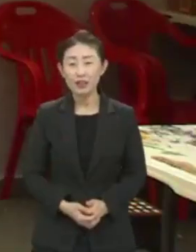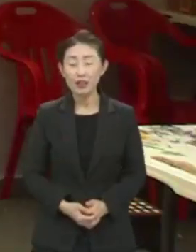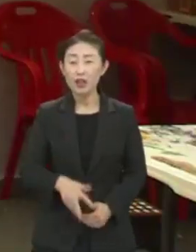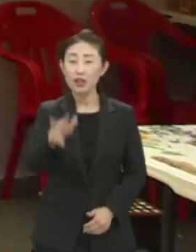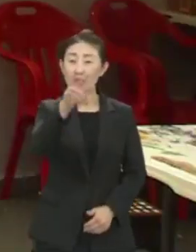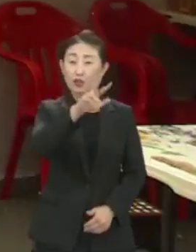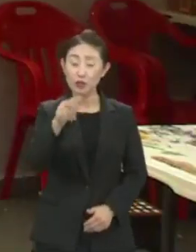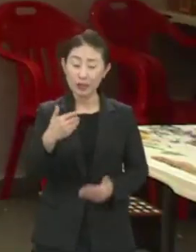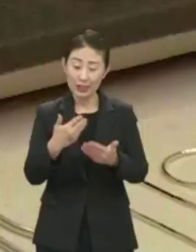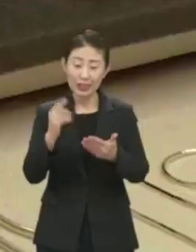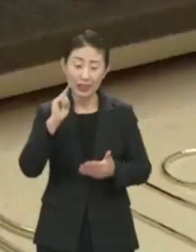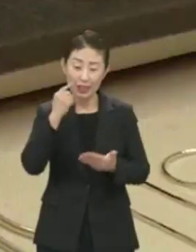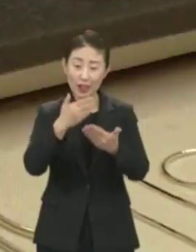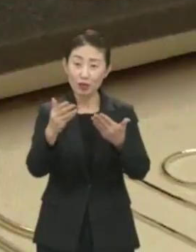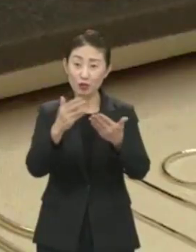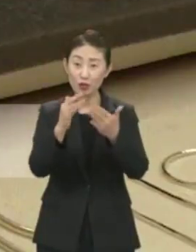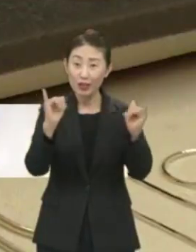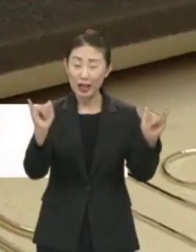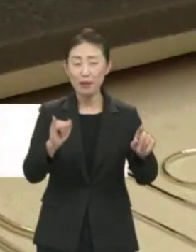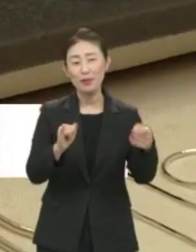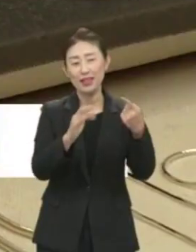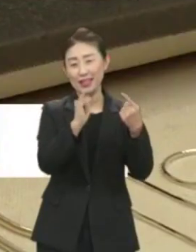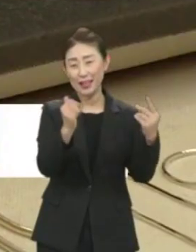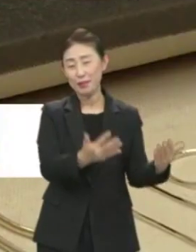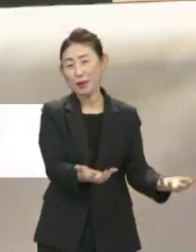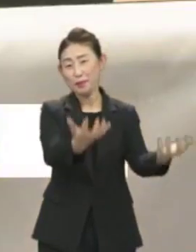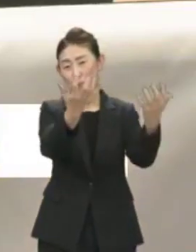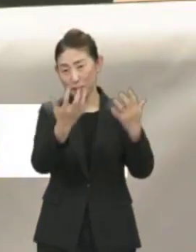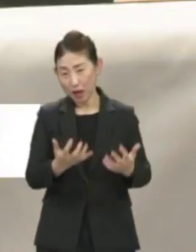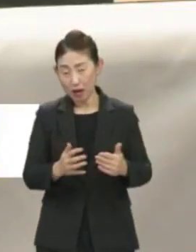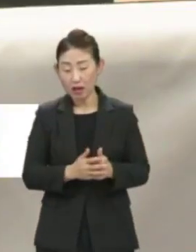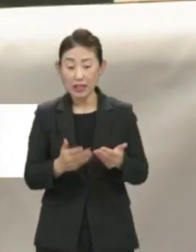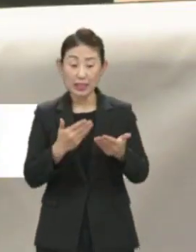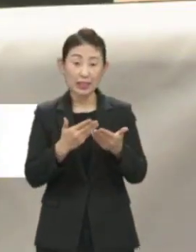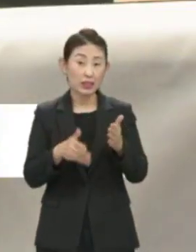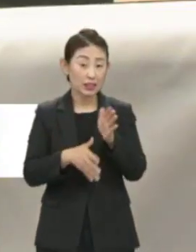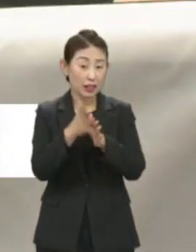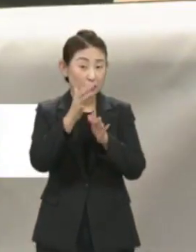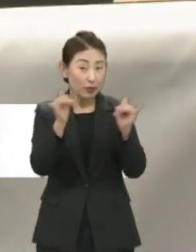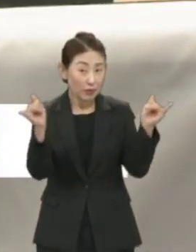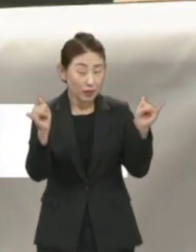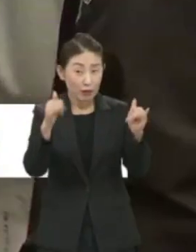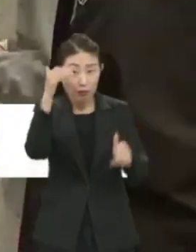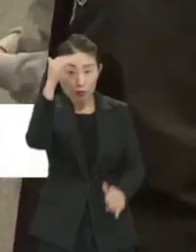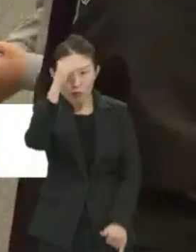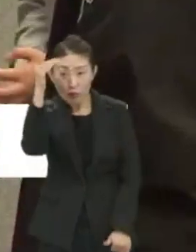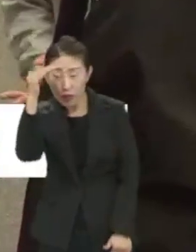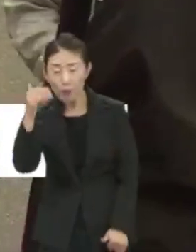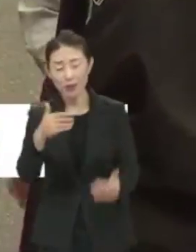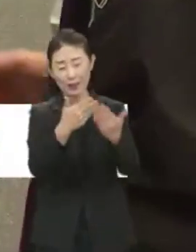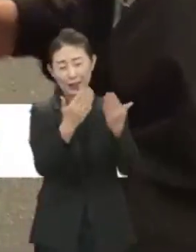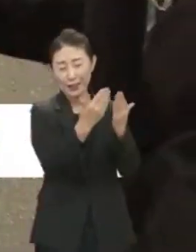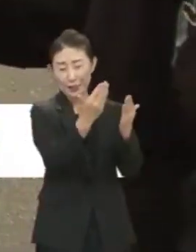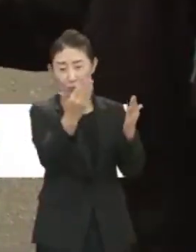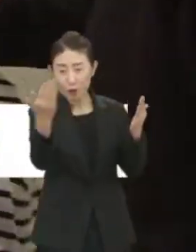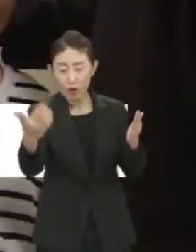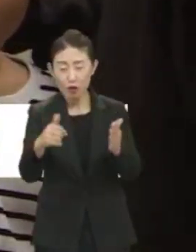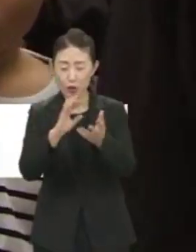100여 명의 예술가들이 참여하는 아트마켓에는 시민들의 눈을 즐겁게 하는 귀여운 소품부터 멋진 그림들이